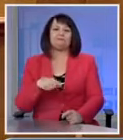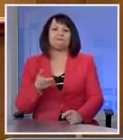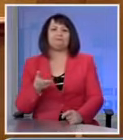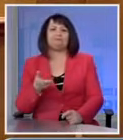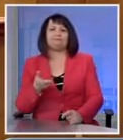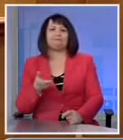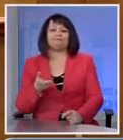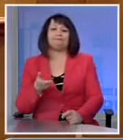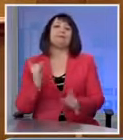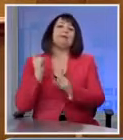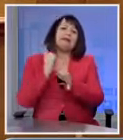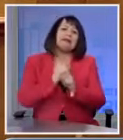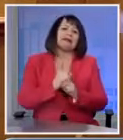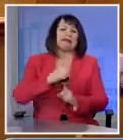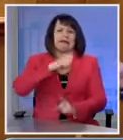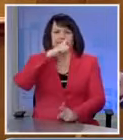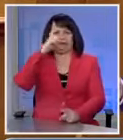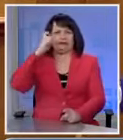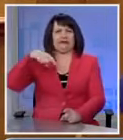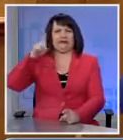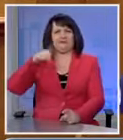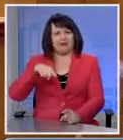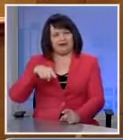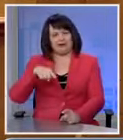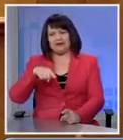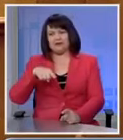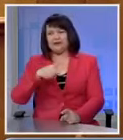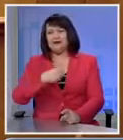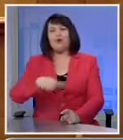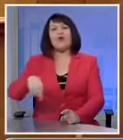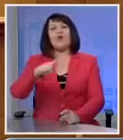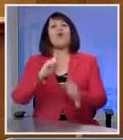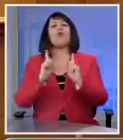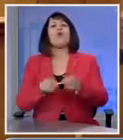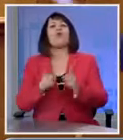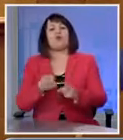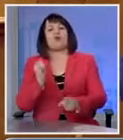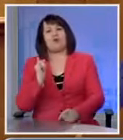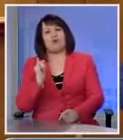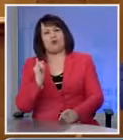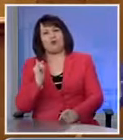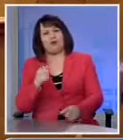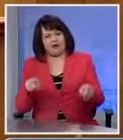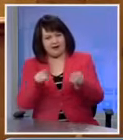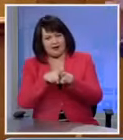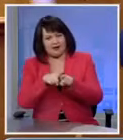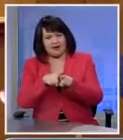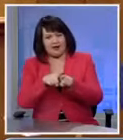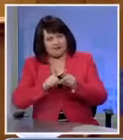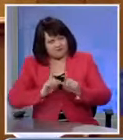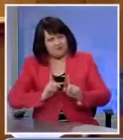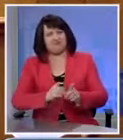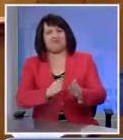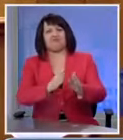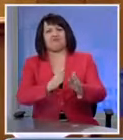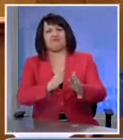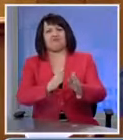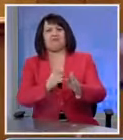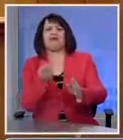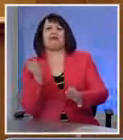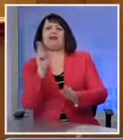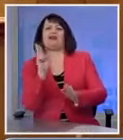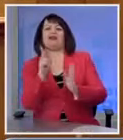Είναι μια εξαιρετικά δύσκολη μέρα. Ξέρετε, δεν είναι όλοι που έχουν αποφασίσει να συμπορευτούν μαζί σας και ενδεχομένως να μπουν και στα